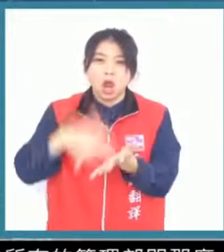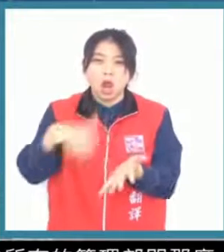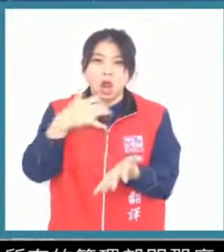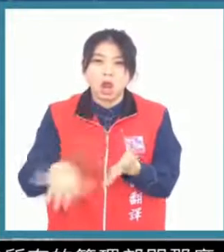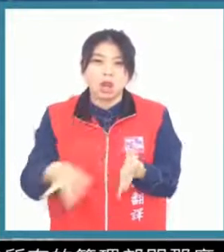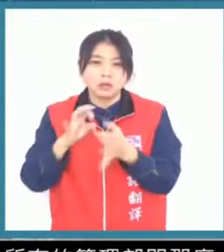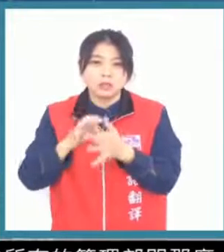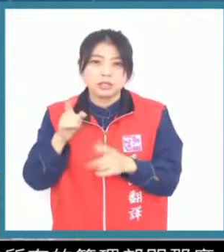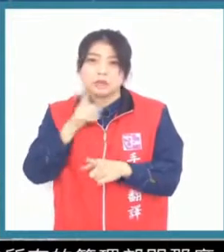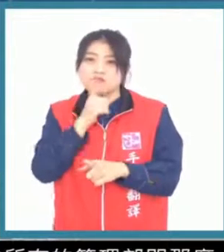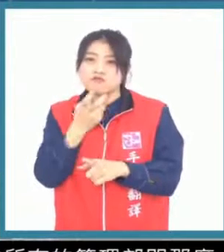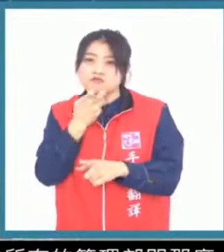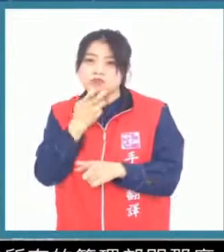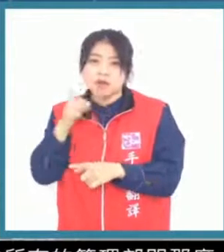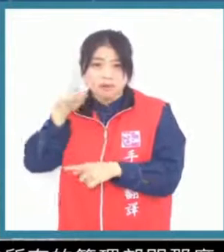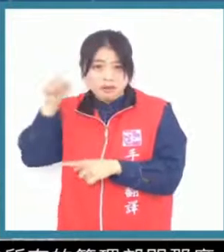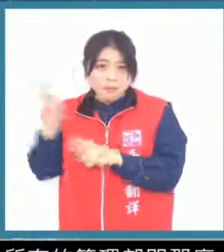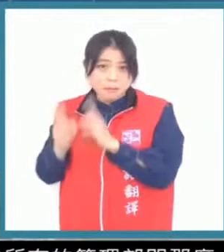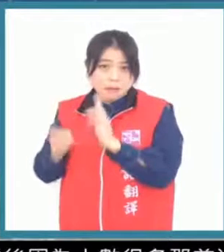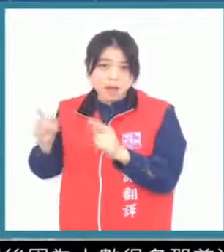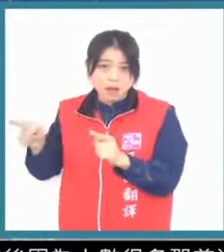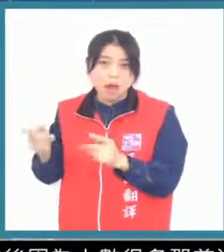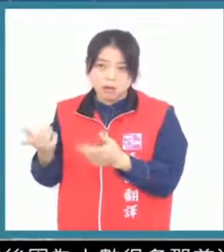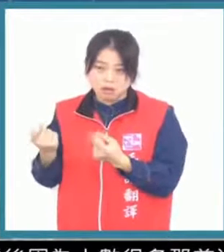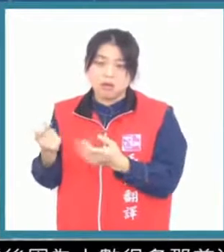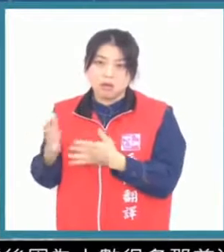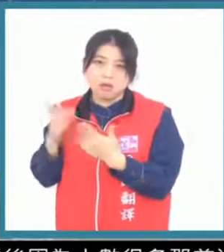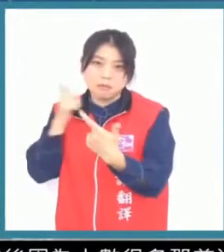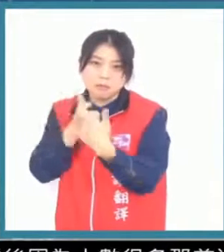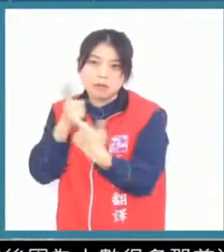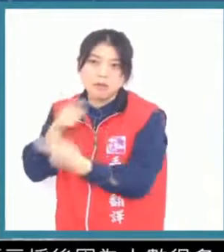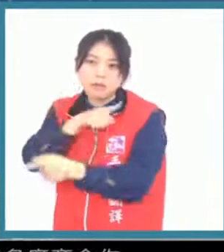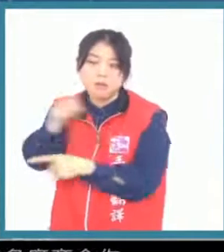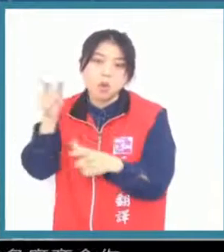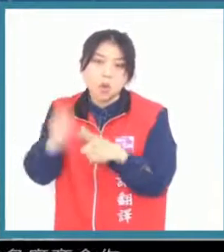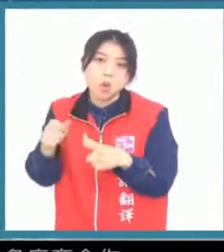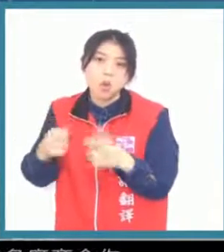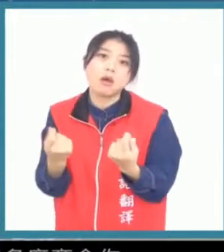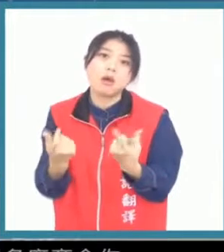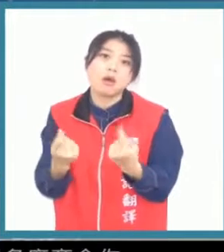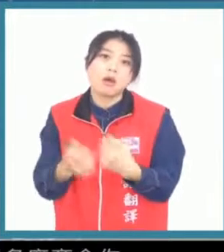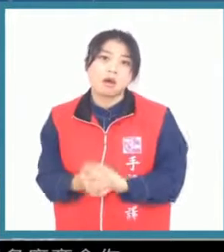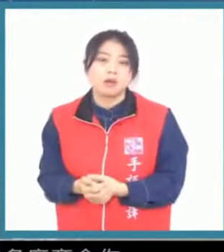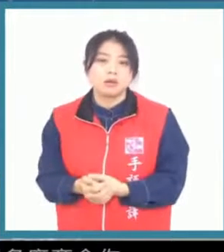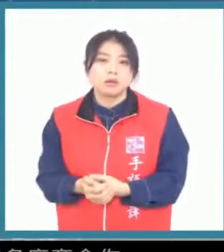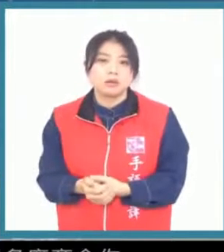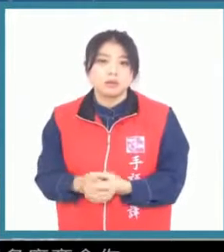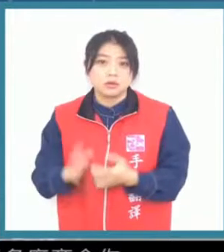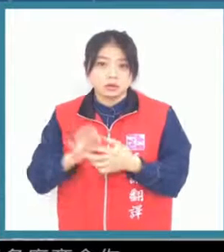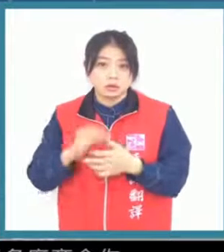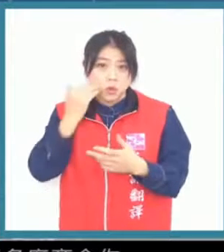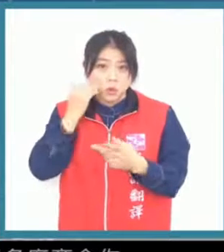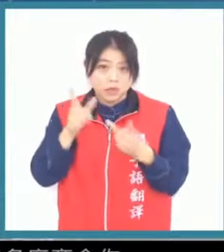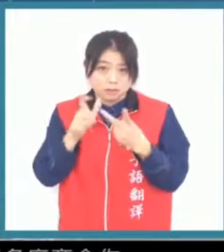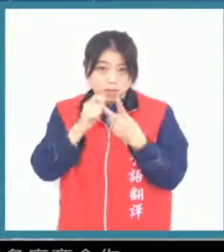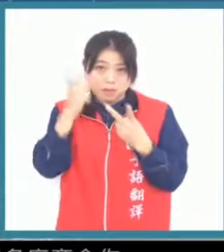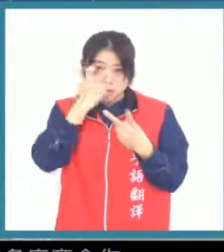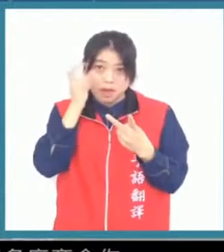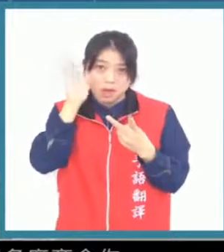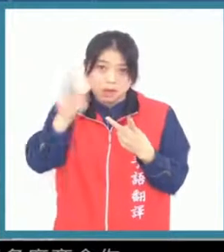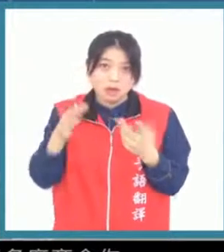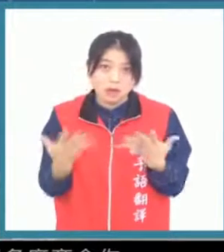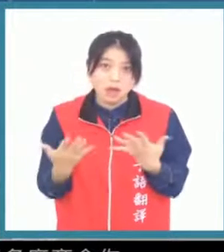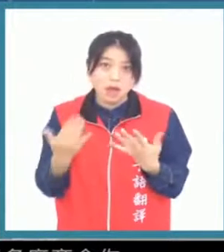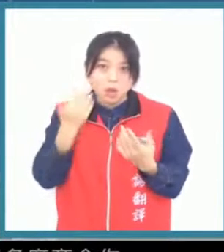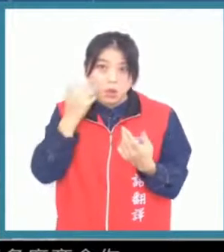所仍然需要跟各厂商合作。那如果这个二采之后，包括